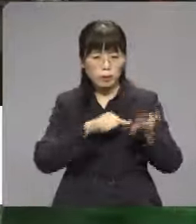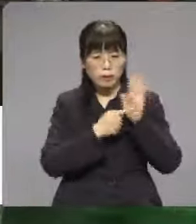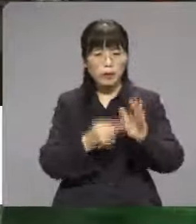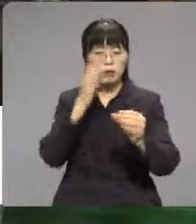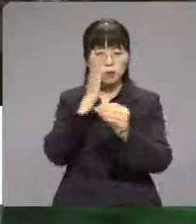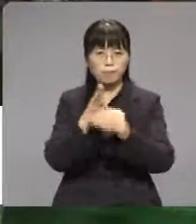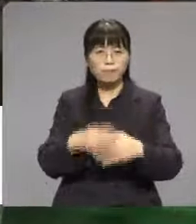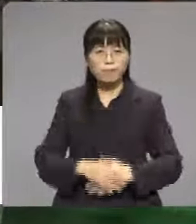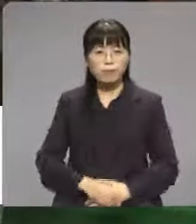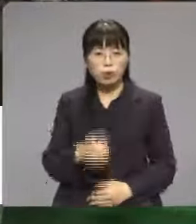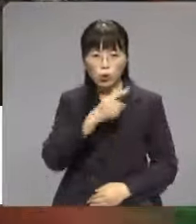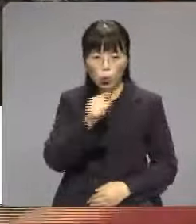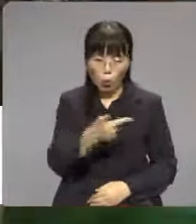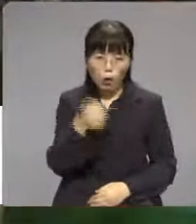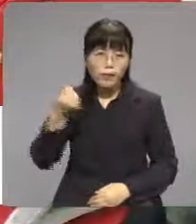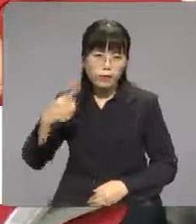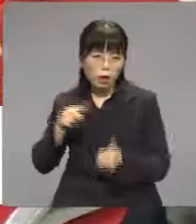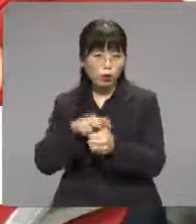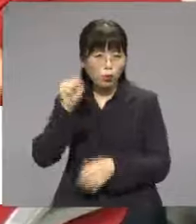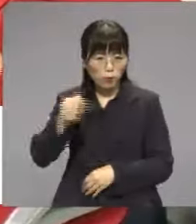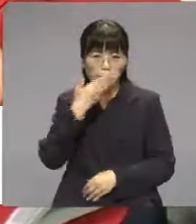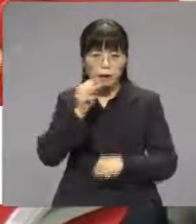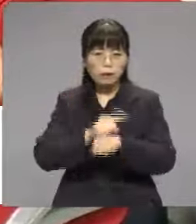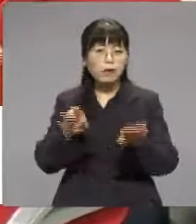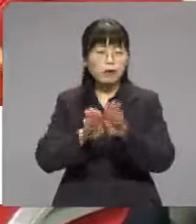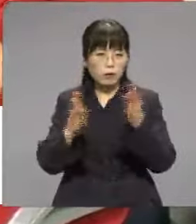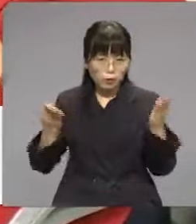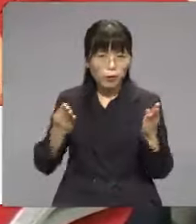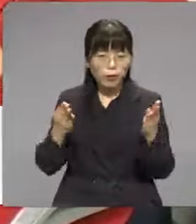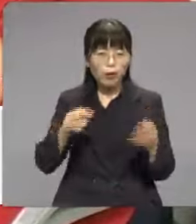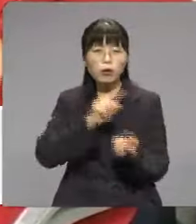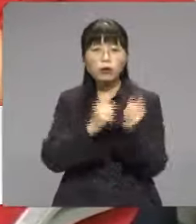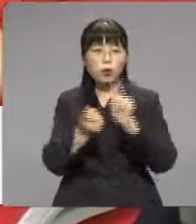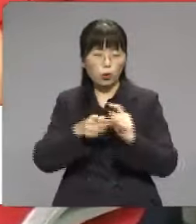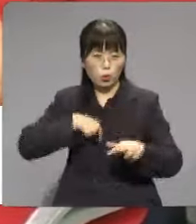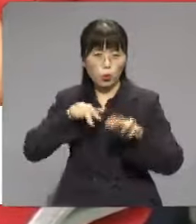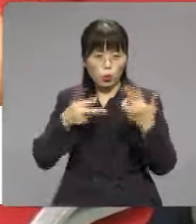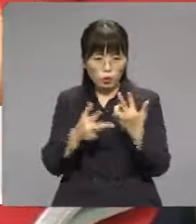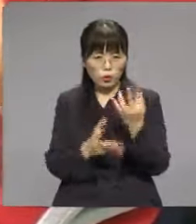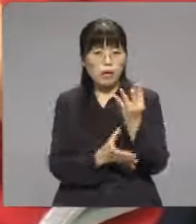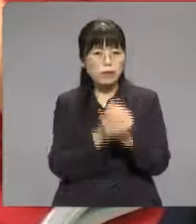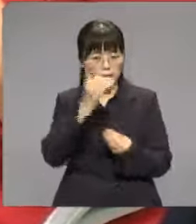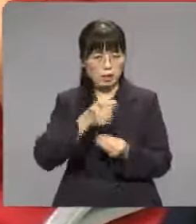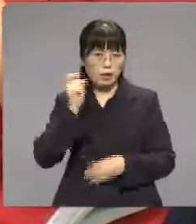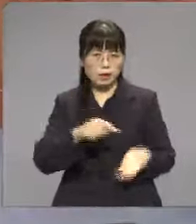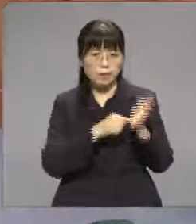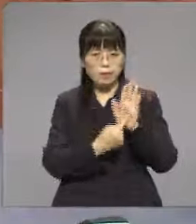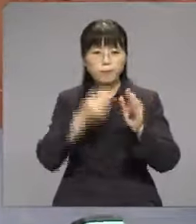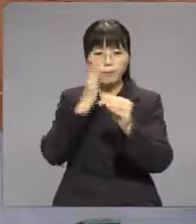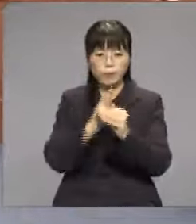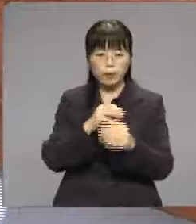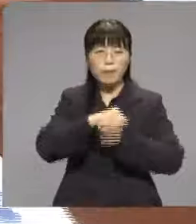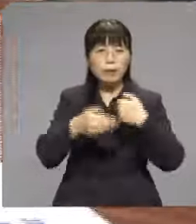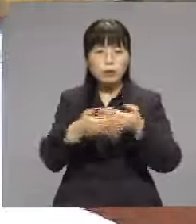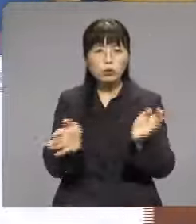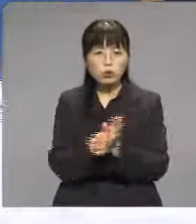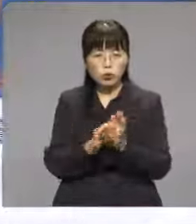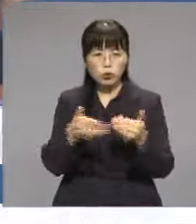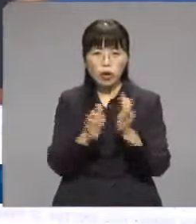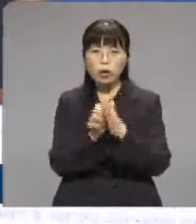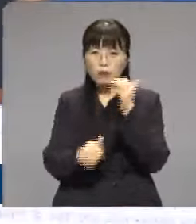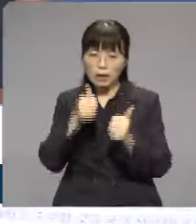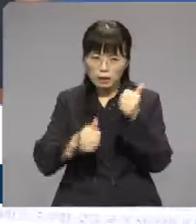있습니다. 원 후보와 나 후보는 가능성을 열어두면서 서로 자신으로의 단일화를 강조했습니다. 더불어민주당은